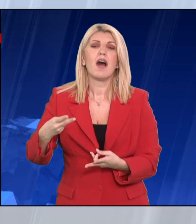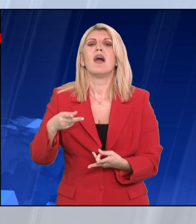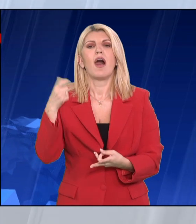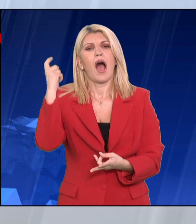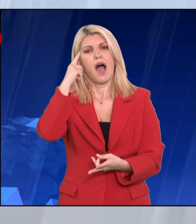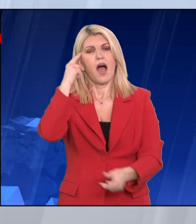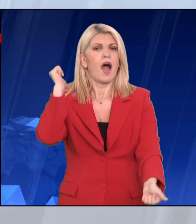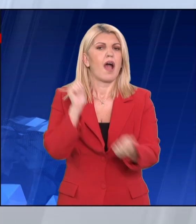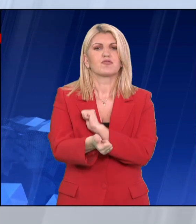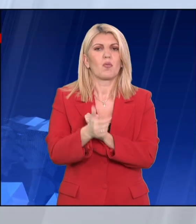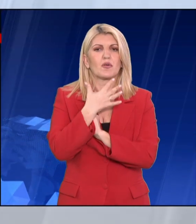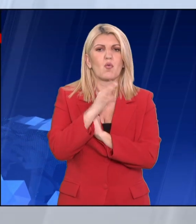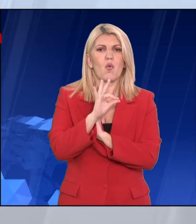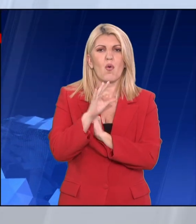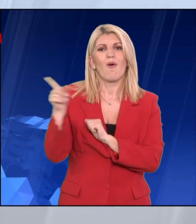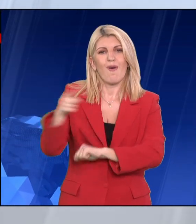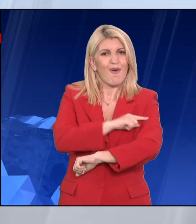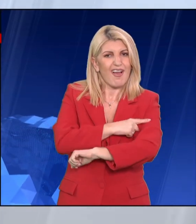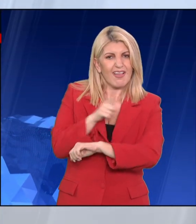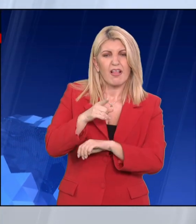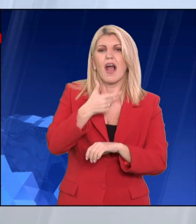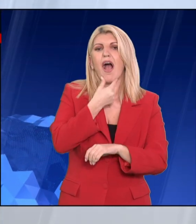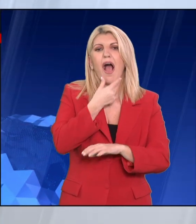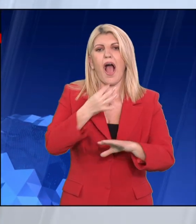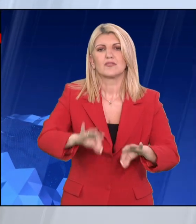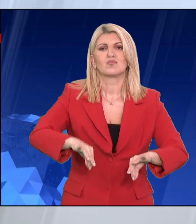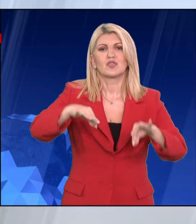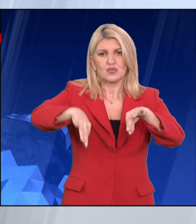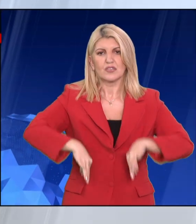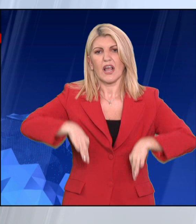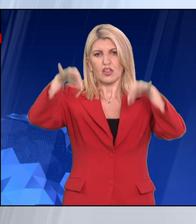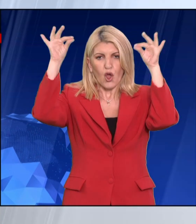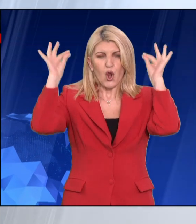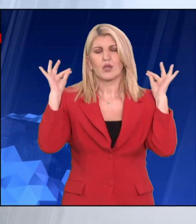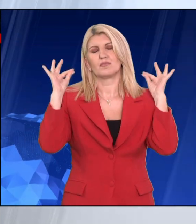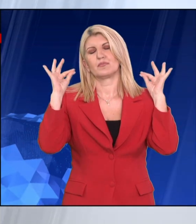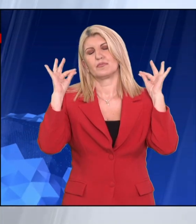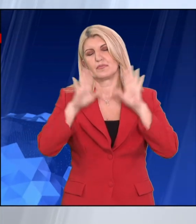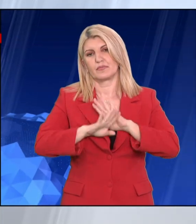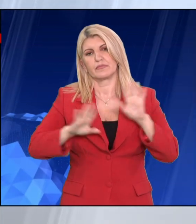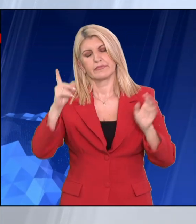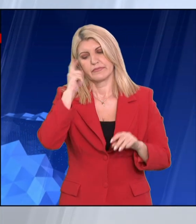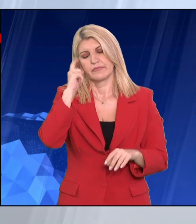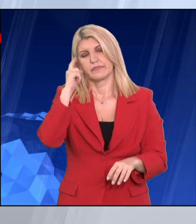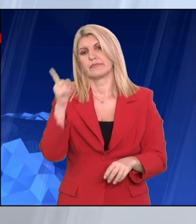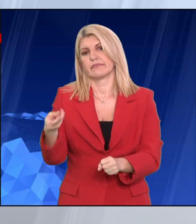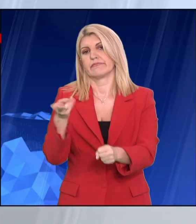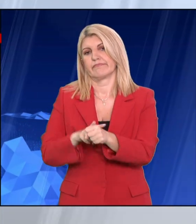Στο συγκεκριμένο σημείο έχουν γίνει πολλά τροχαία ατυχήματα στο παρελθόν με τους οδηγούς να αναπτύσσουν μεγάλες